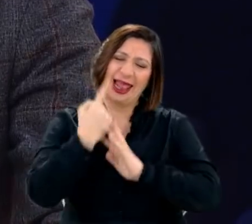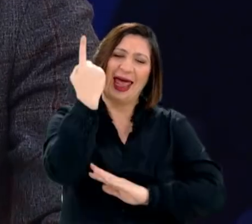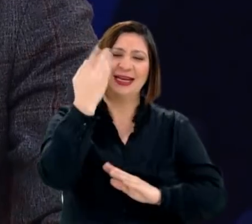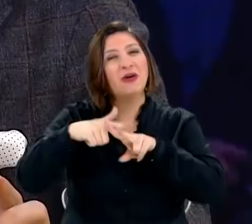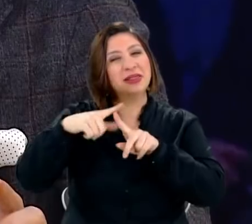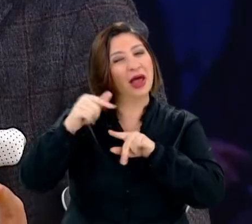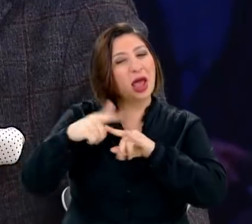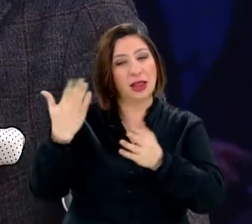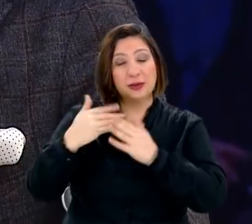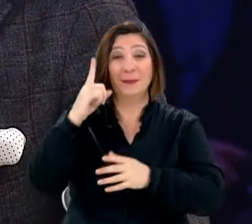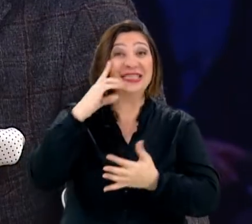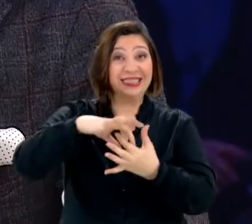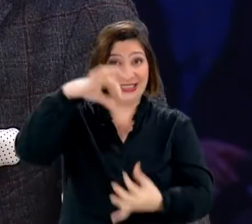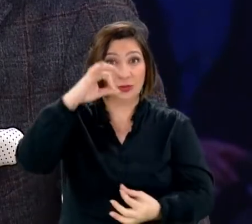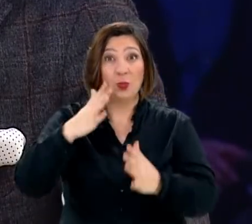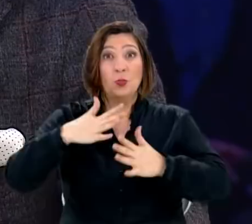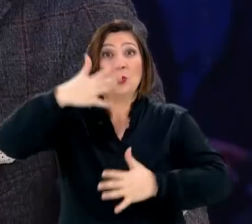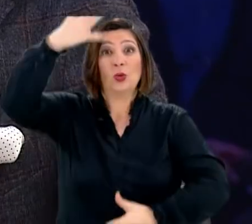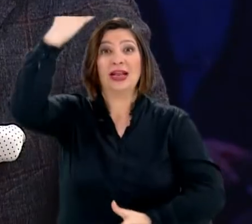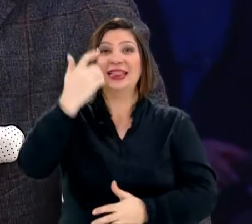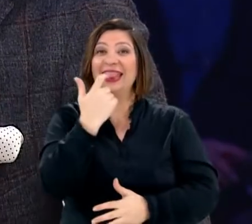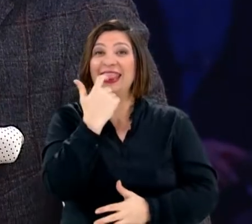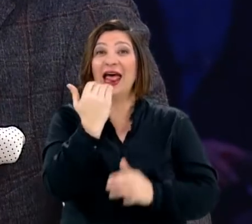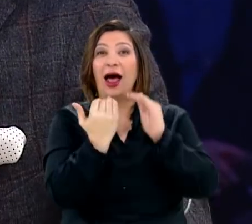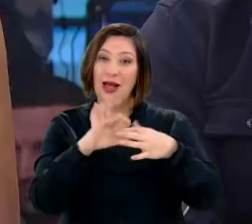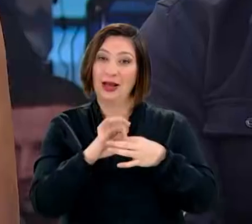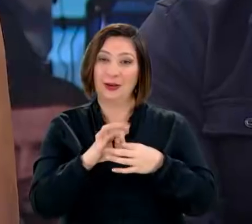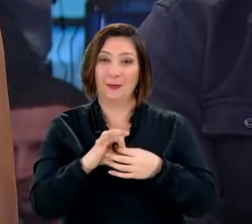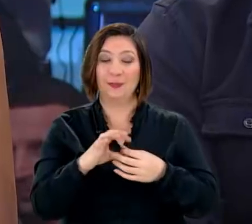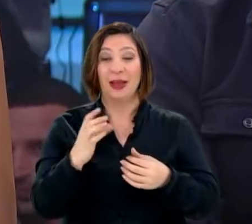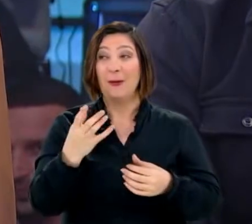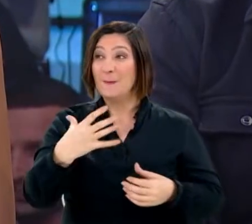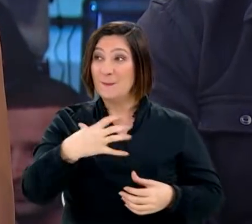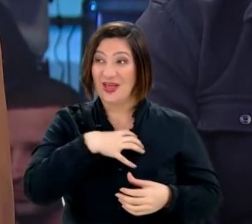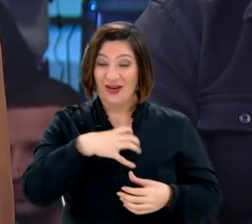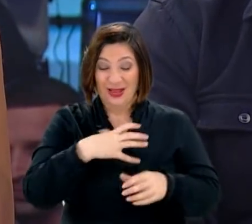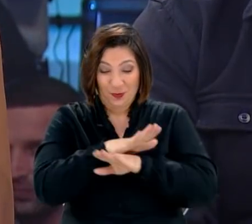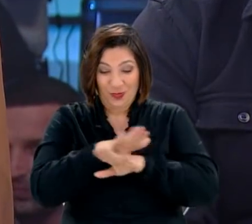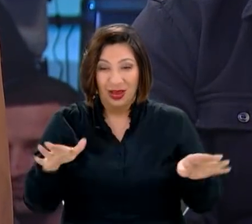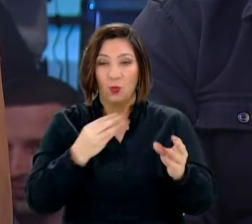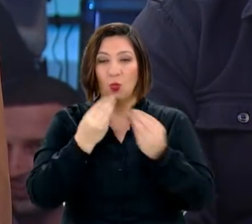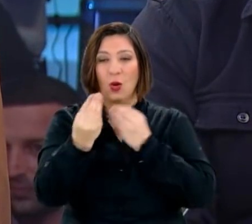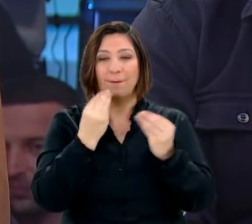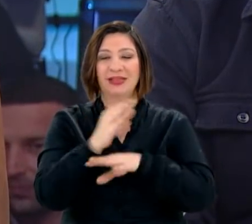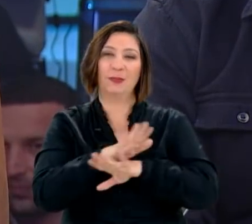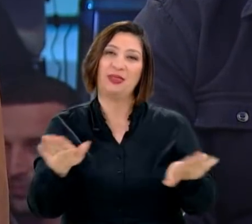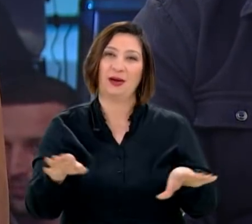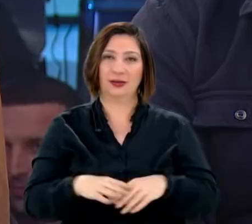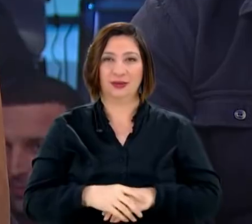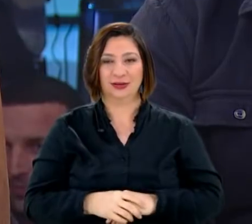geçer. Bir insanın büyüklüğü dilinin altında saklıdır. Menfaati bitenin muhabbeti de